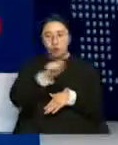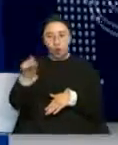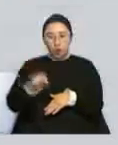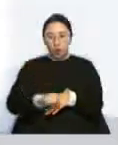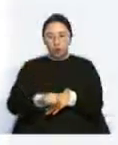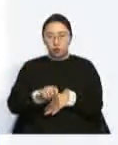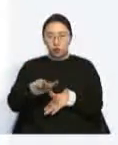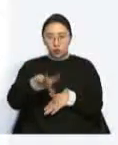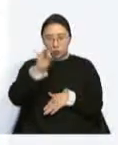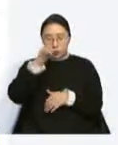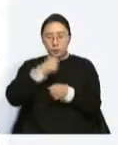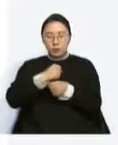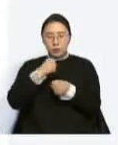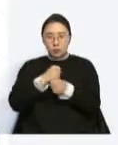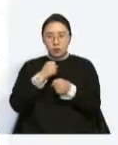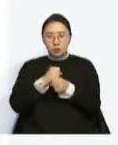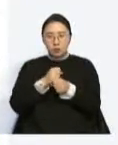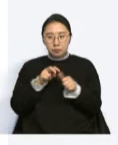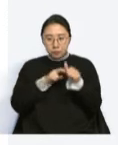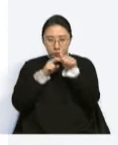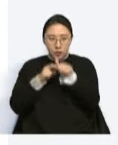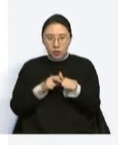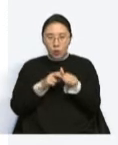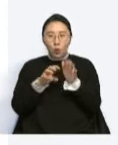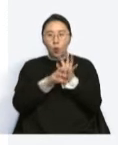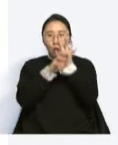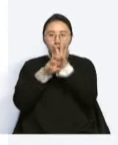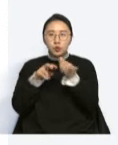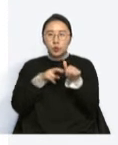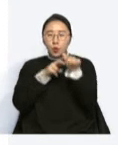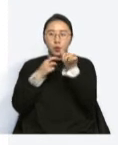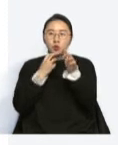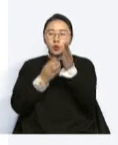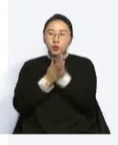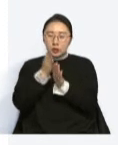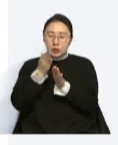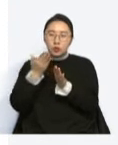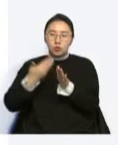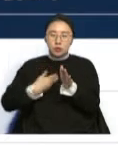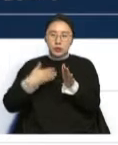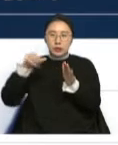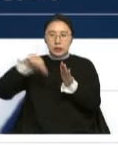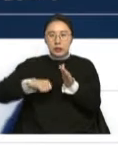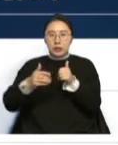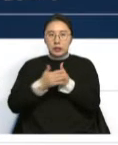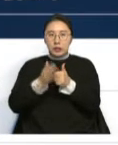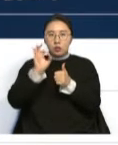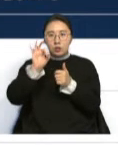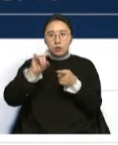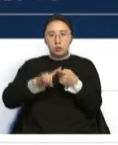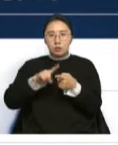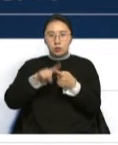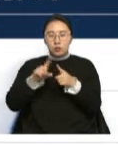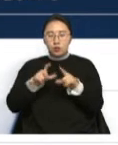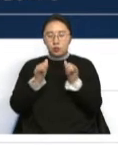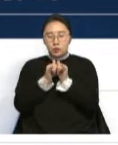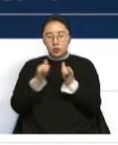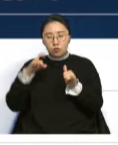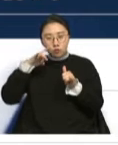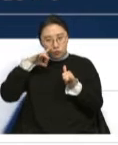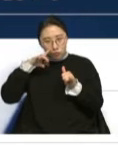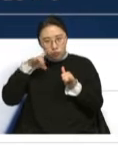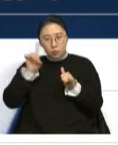했습니다 간편 조회 서비스는 콜은 알고 에 따른 정부와 서울시 등에서 지급하는 재난 지원금에 대한 주민들의